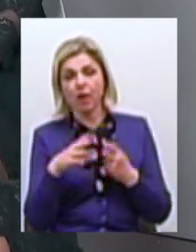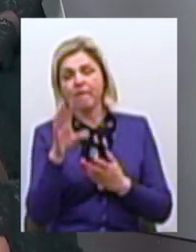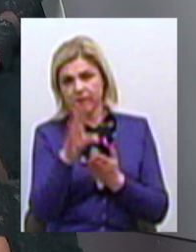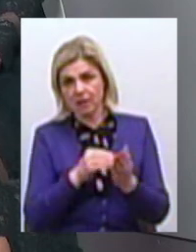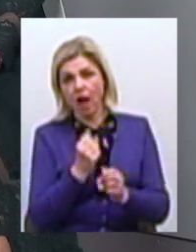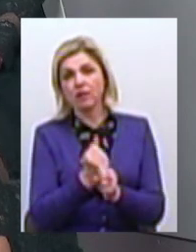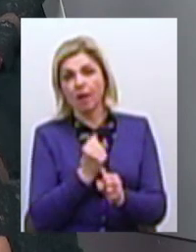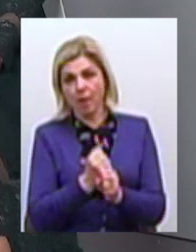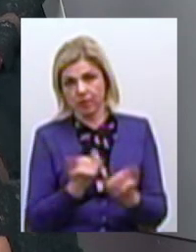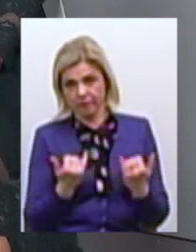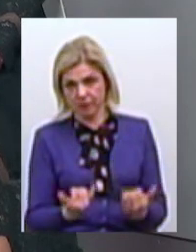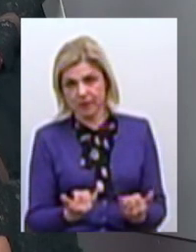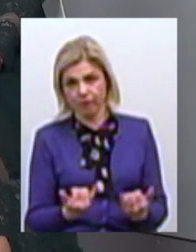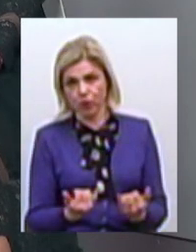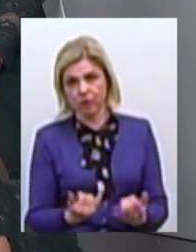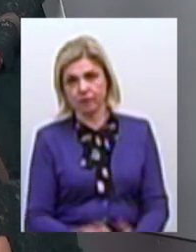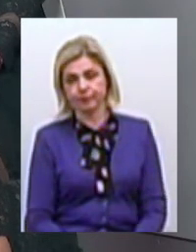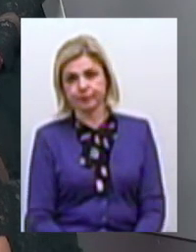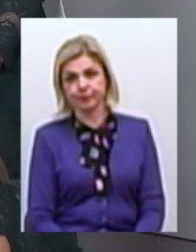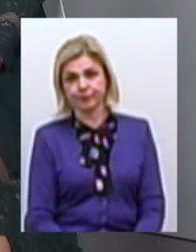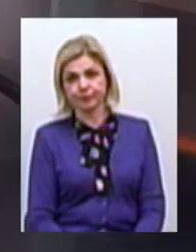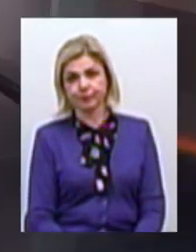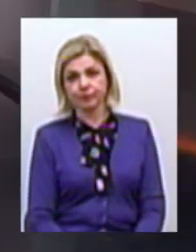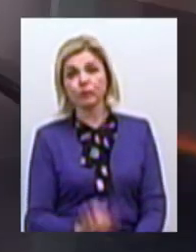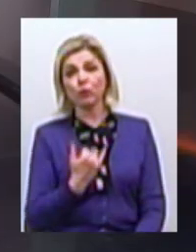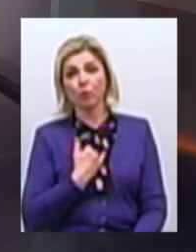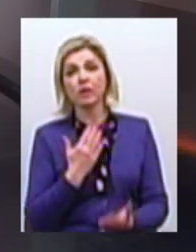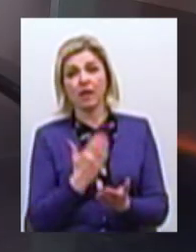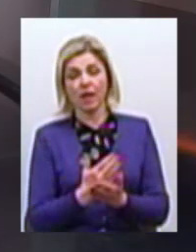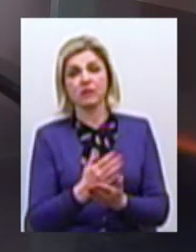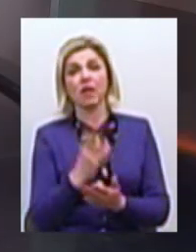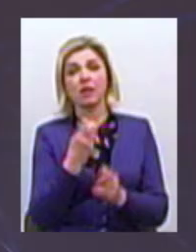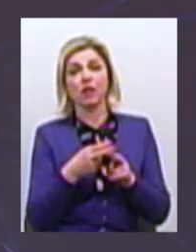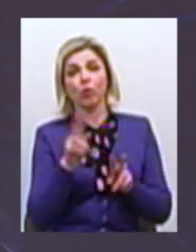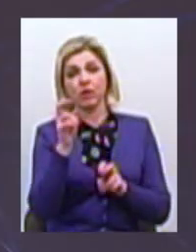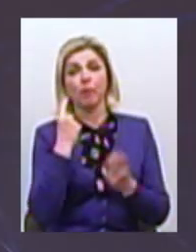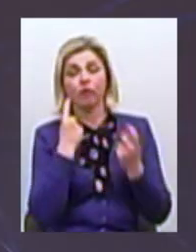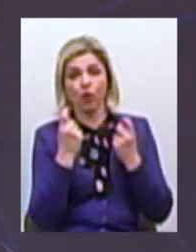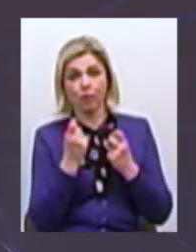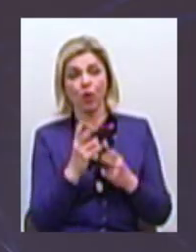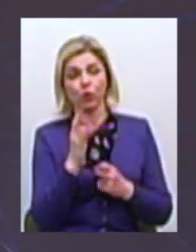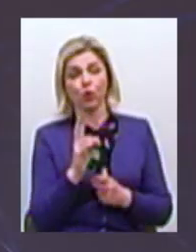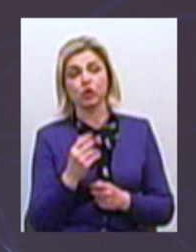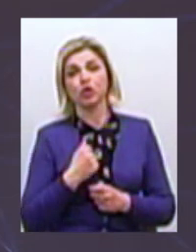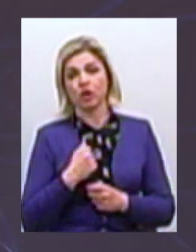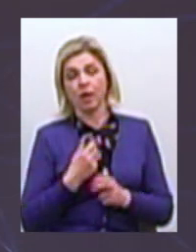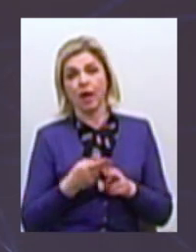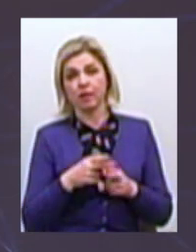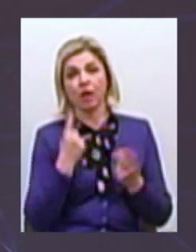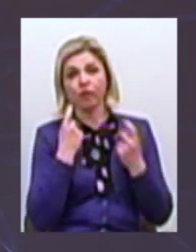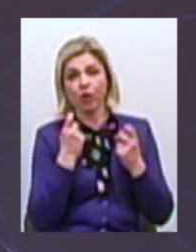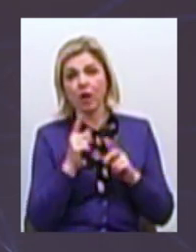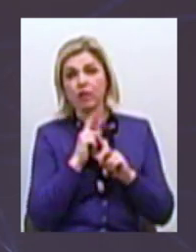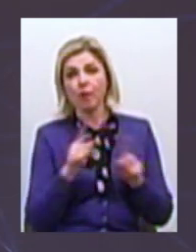сегодняшний день. Вот. У меня есть много на эту тему информации, но, к сожалению, опять же, эта информация не будет